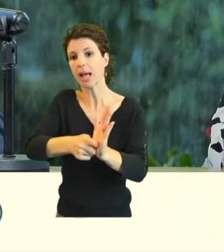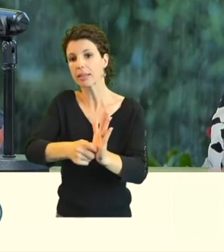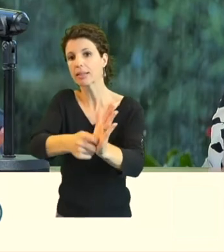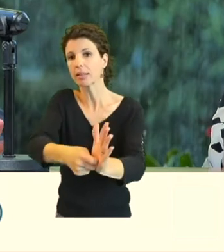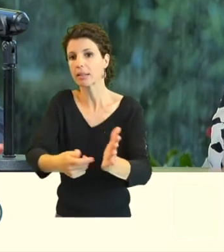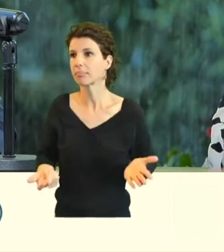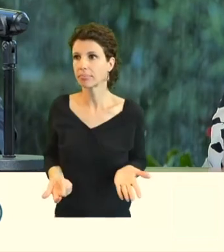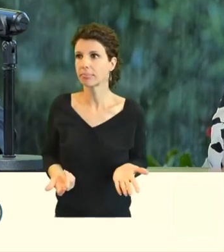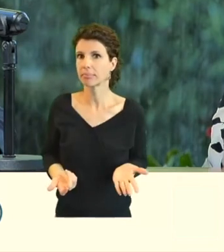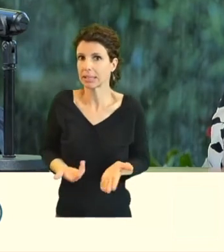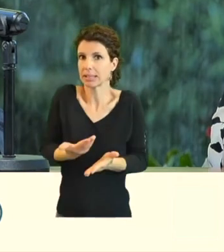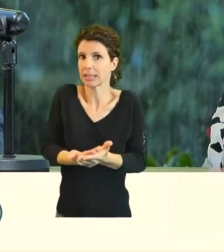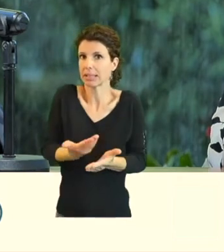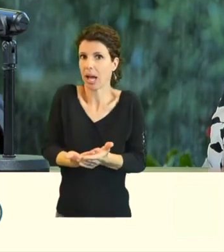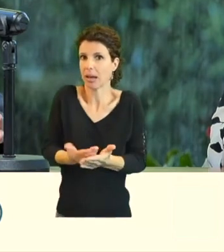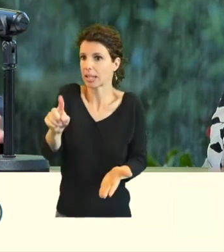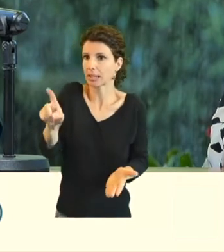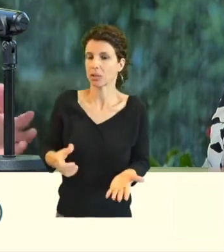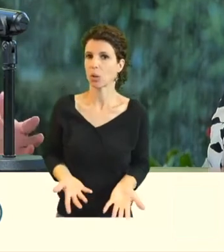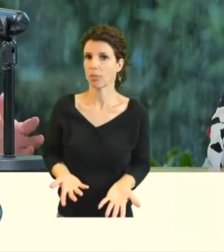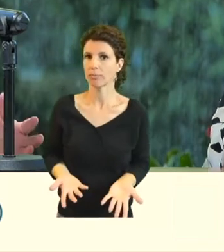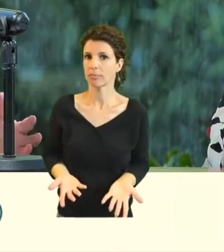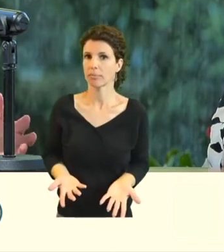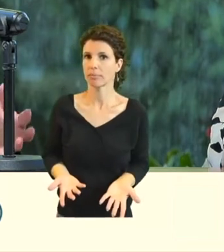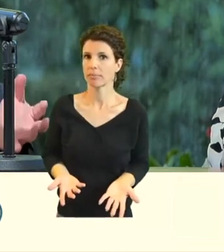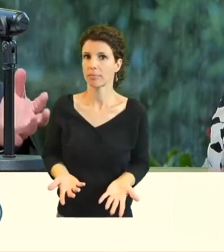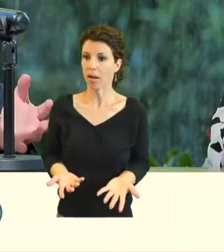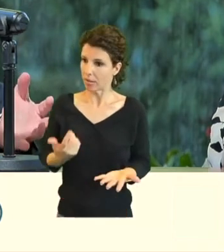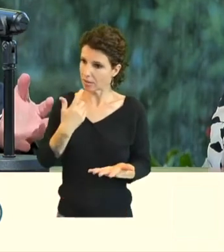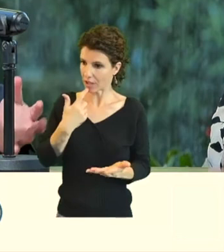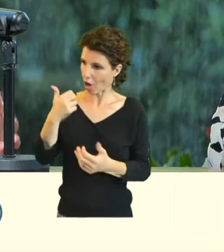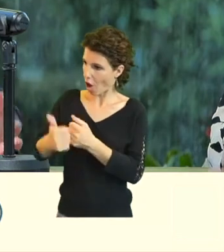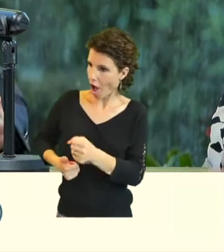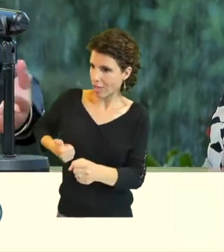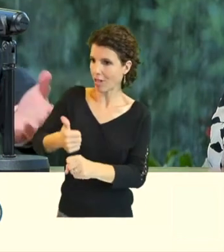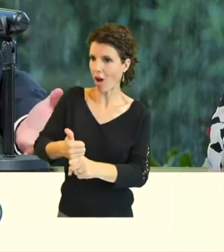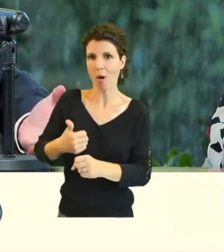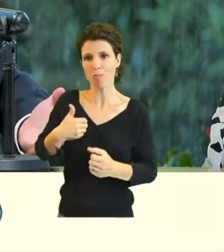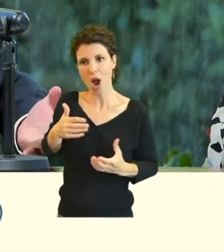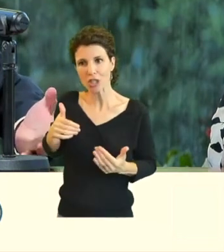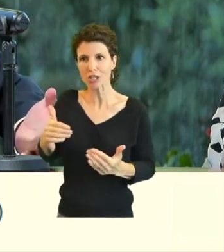C'est le simple sens de la question. Et au bout d'un an, on pourrait espérer avoir un début de